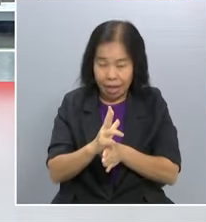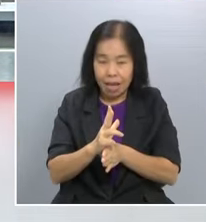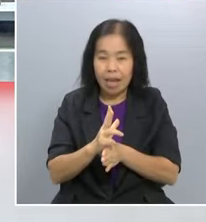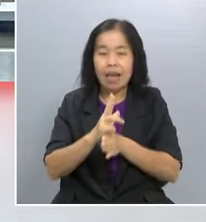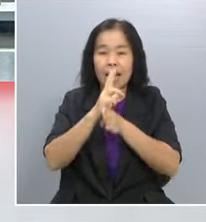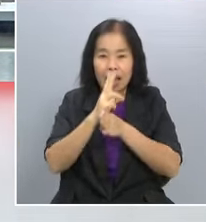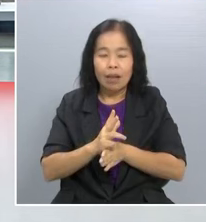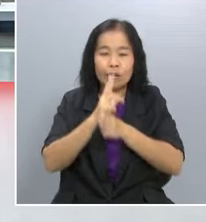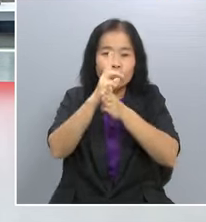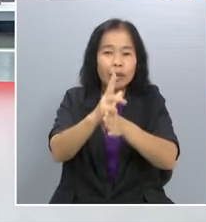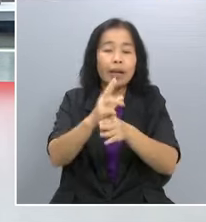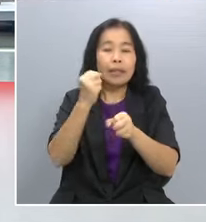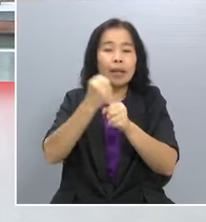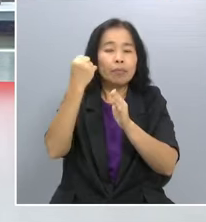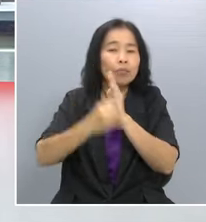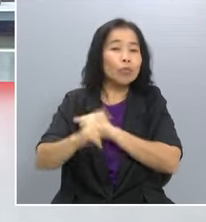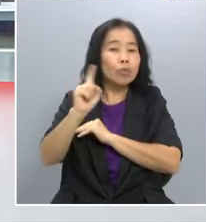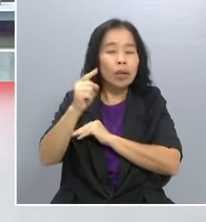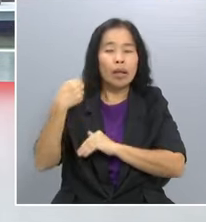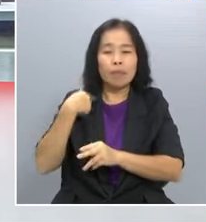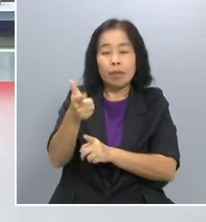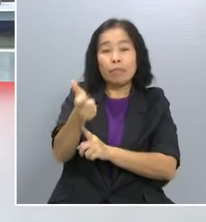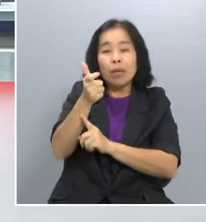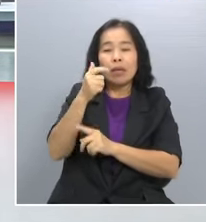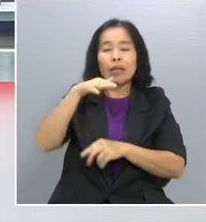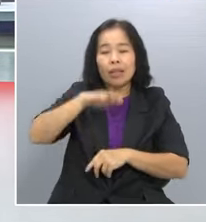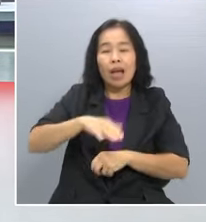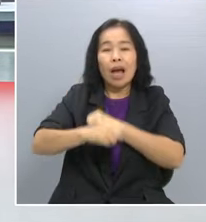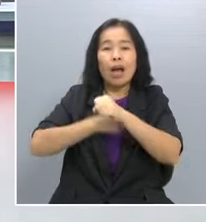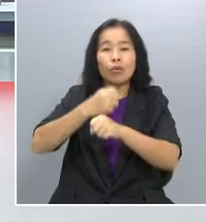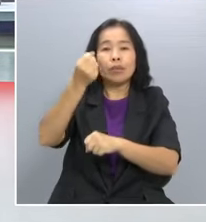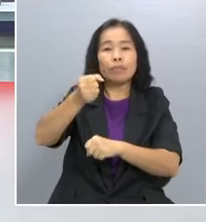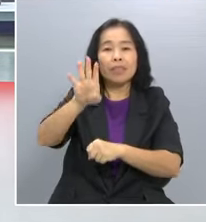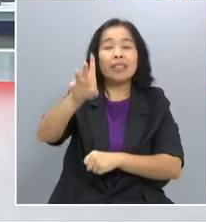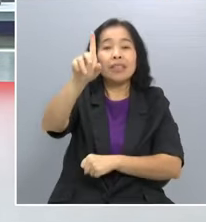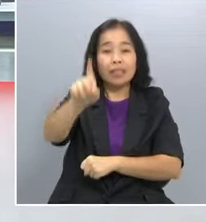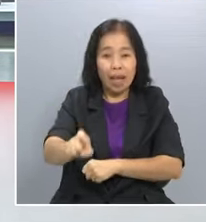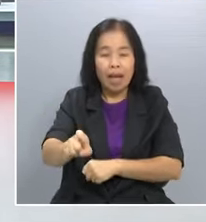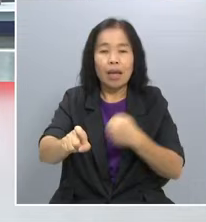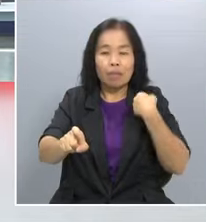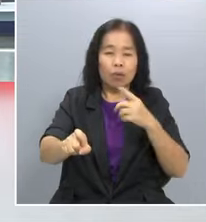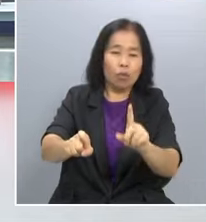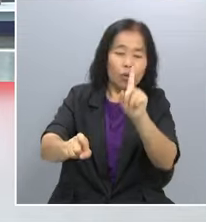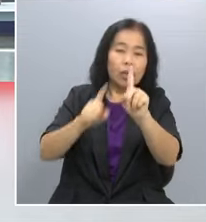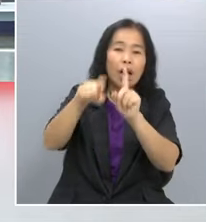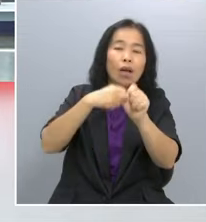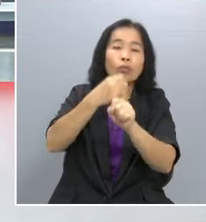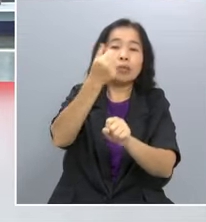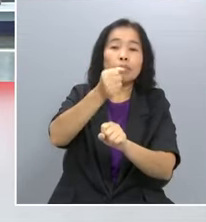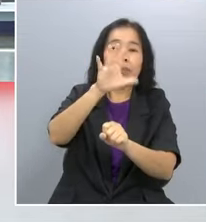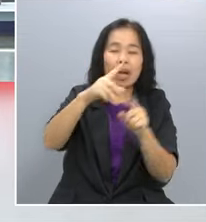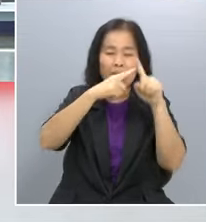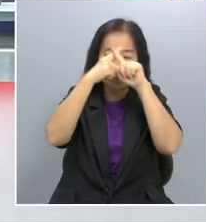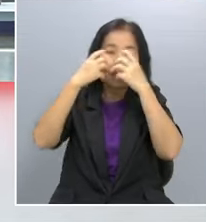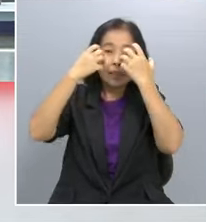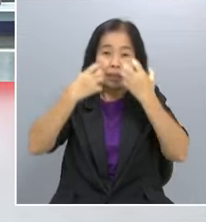คะไปก่อเหตุใช้ปืนยิงเป็นเยาวชนอายุ14ปีเสียชีวิตแล้วก็ยังมีเพื่อนอีกคนนึงอายุ15ได้รับบาดเจ็บสาหัส